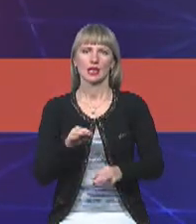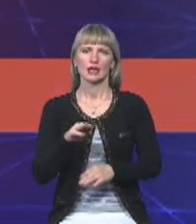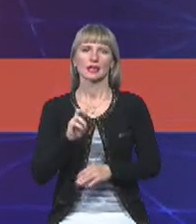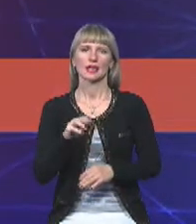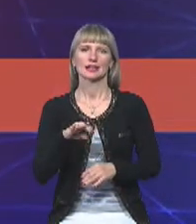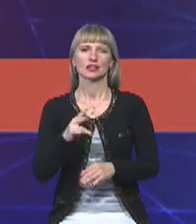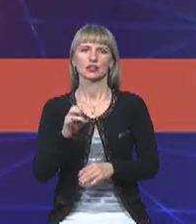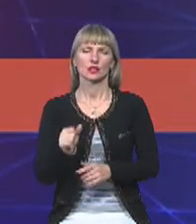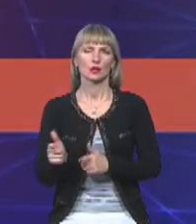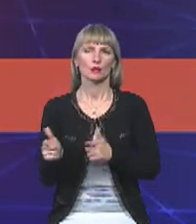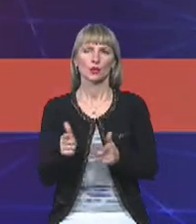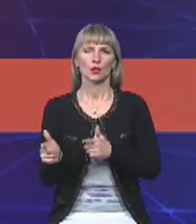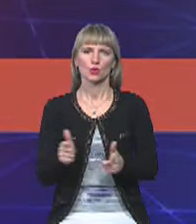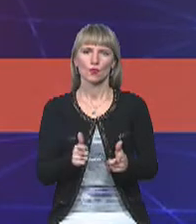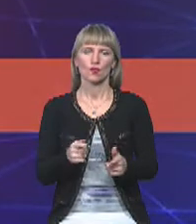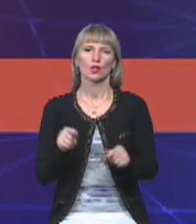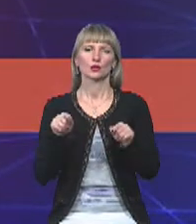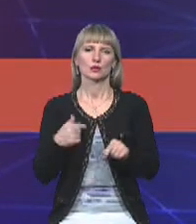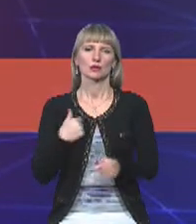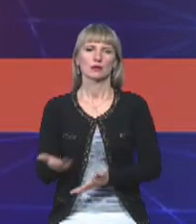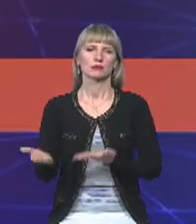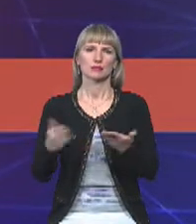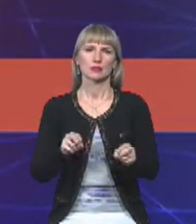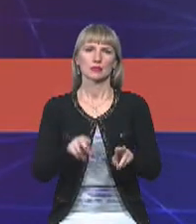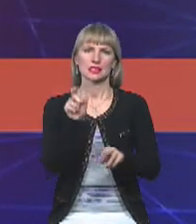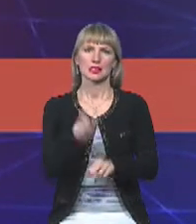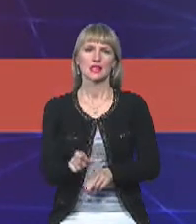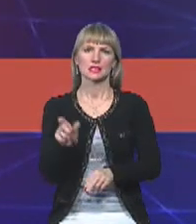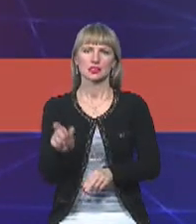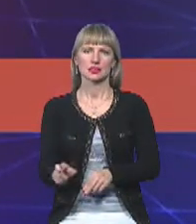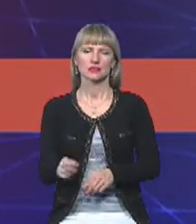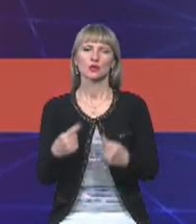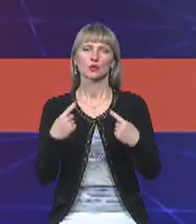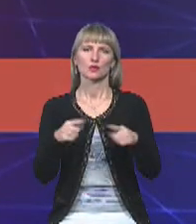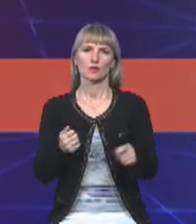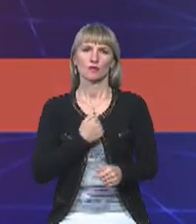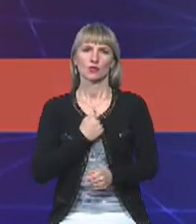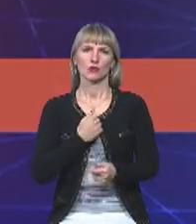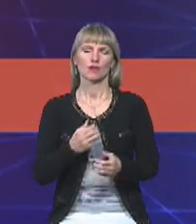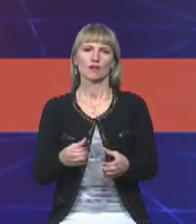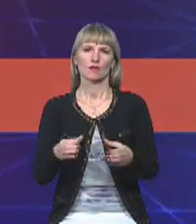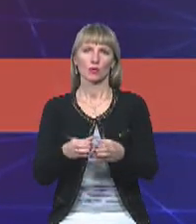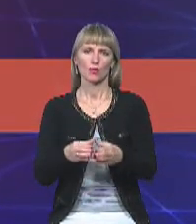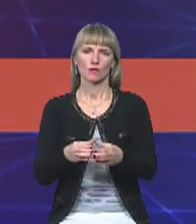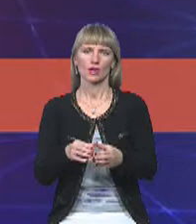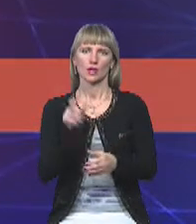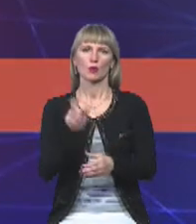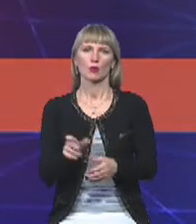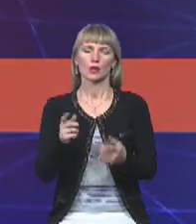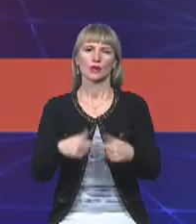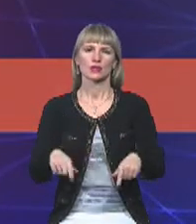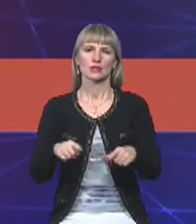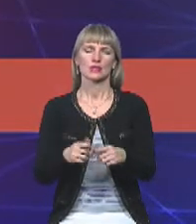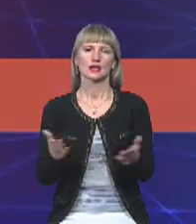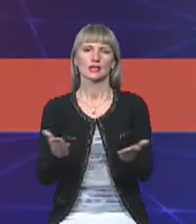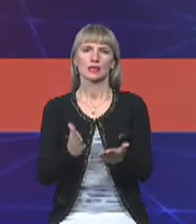тактична підготовка, то тут ми запрошуємо спеціалістів з інших військових формувань, з громадських організацій,